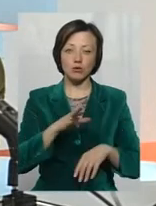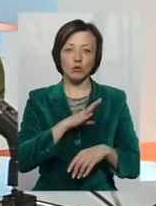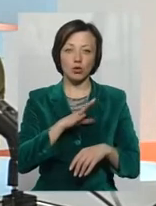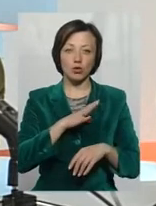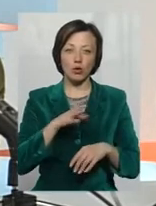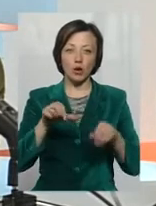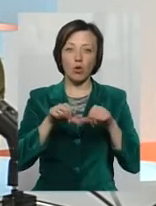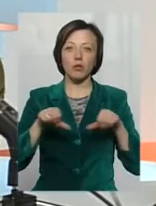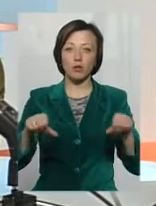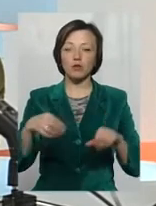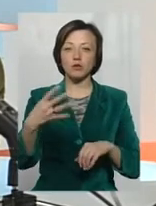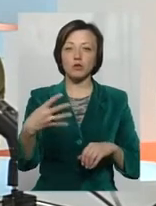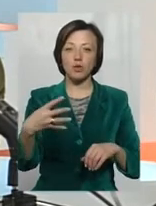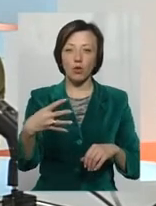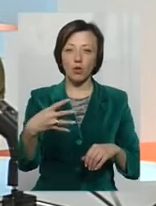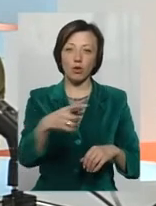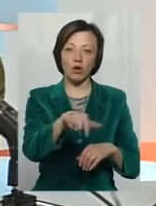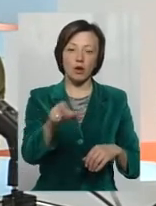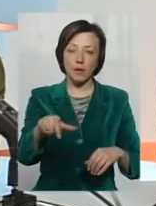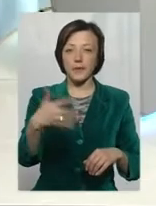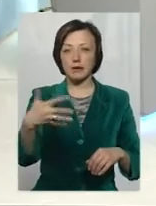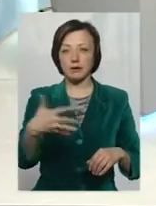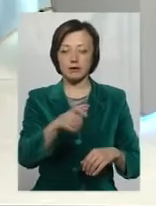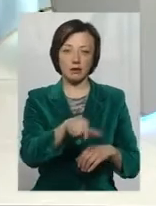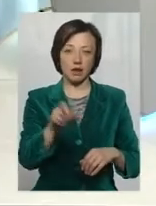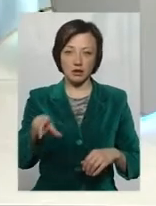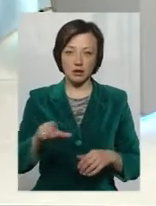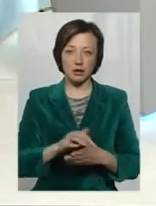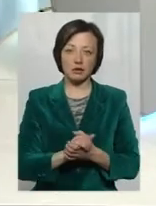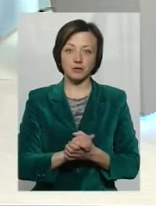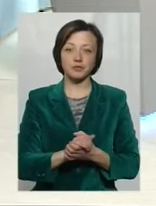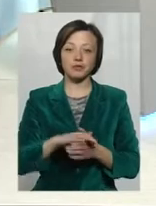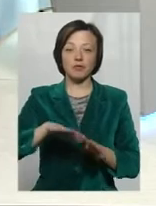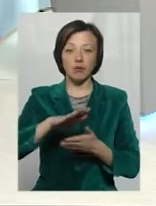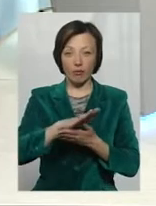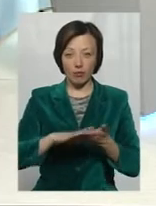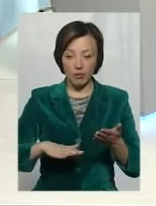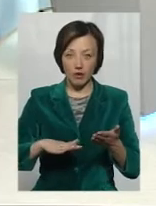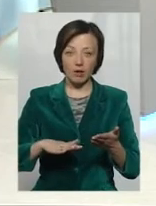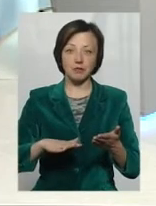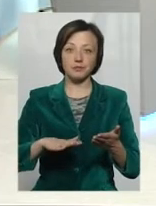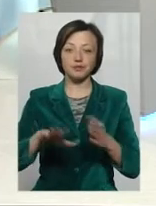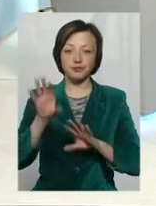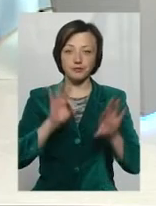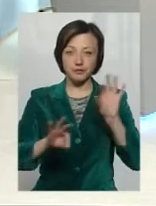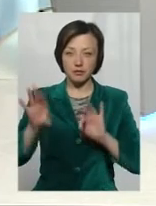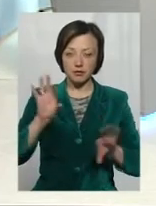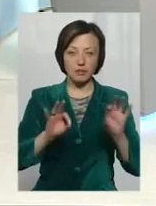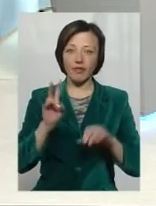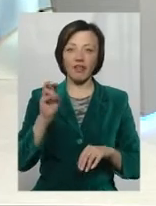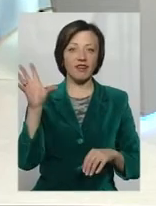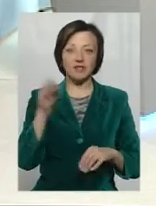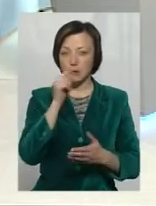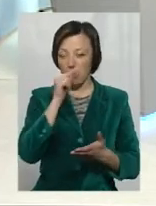на комісію по 40 кандидатів, по 50 кандидатів, які в послідуючому проходили відбір. Ну, не всі